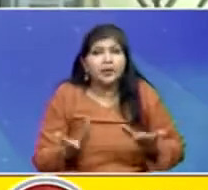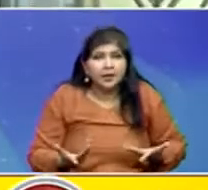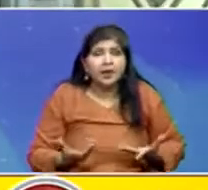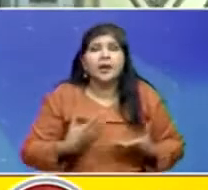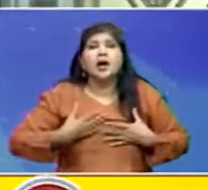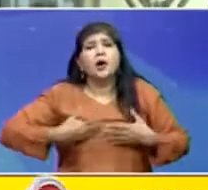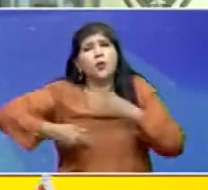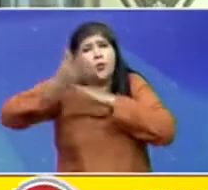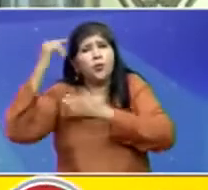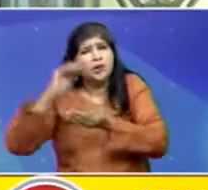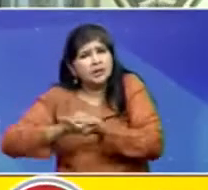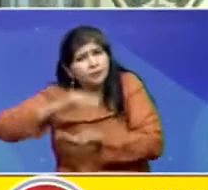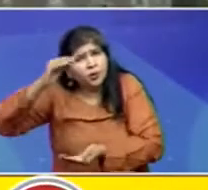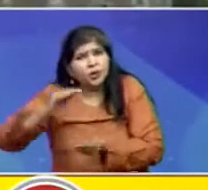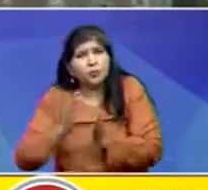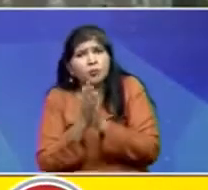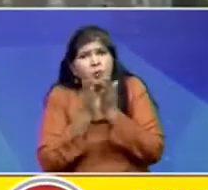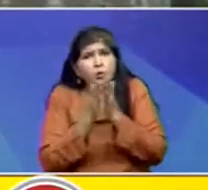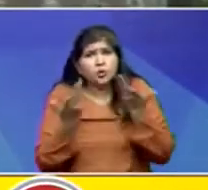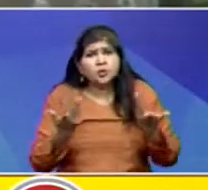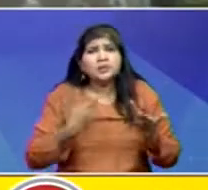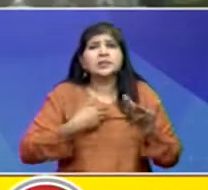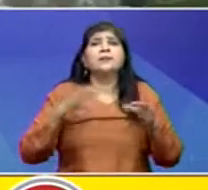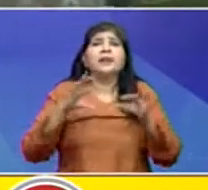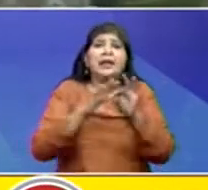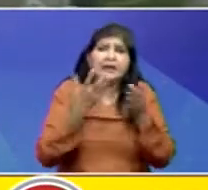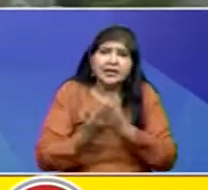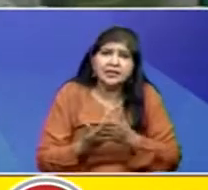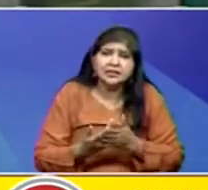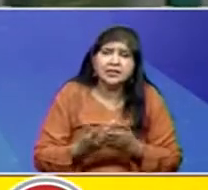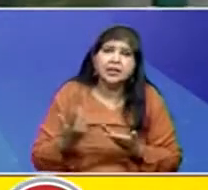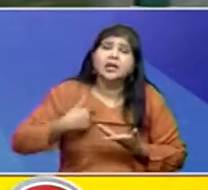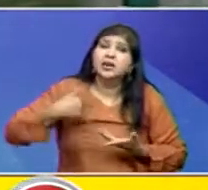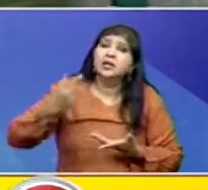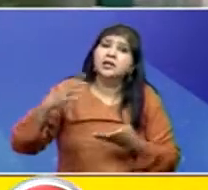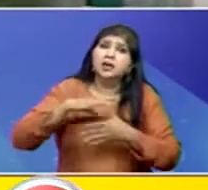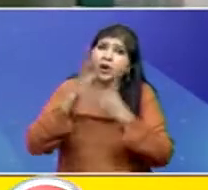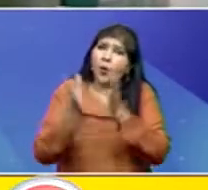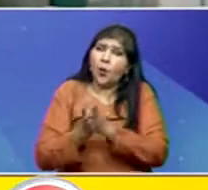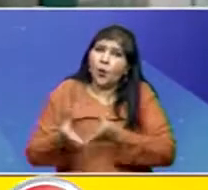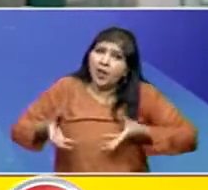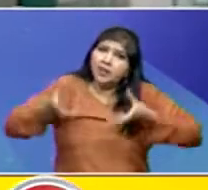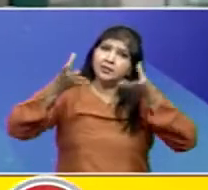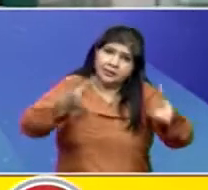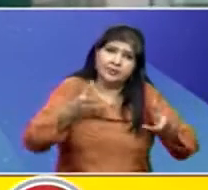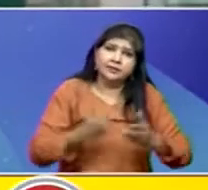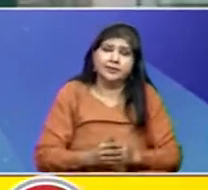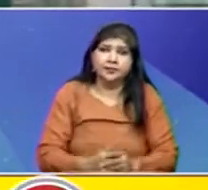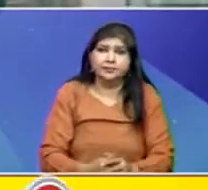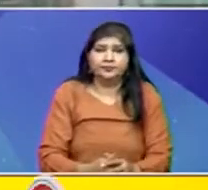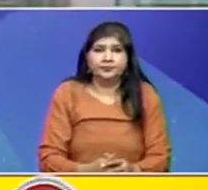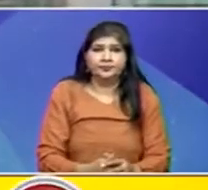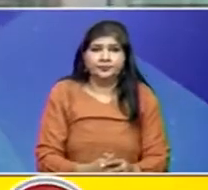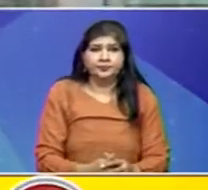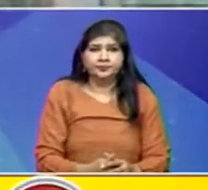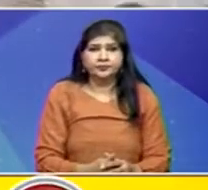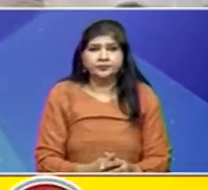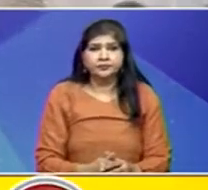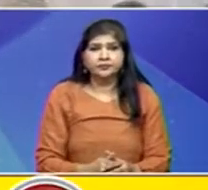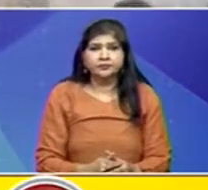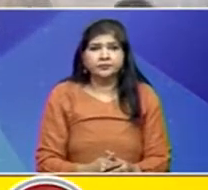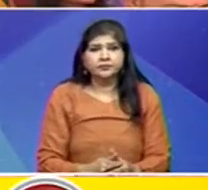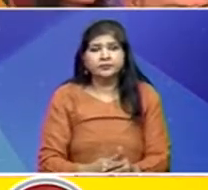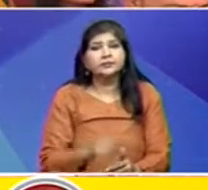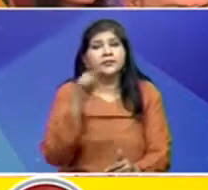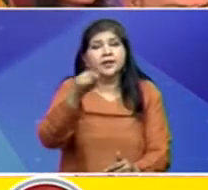बहुत से लोग अपने पुराने कलेक्शन को एतिहासिक चीजों को भी मुजियम को दान कर रहे हैं